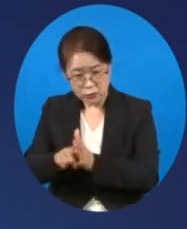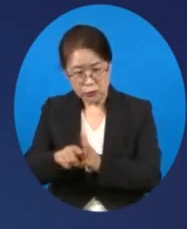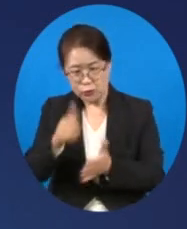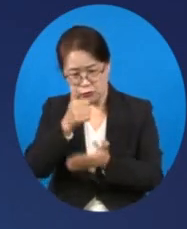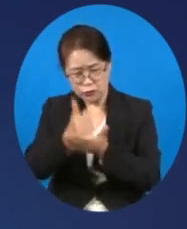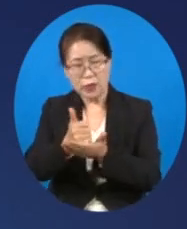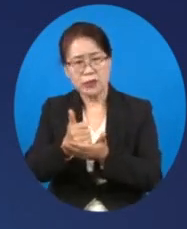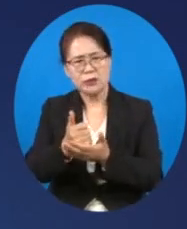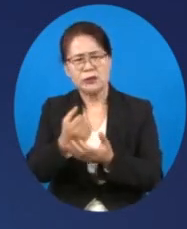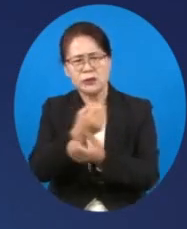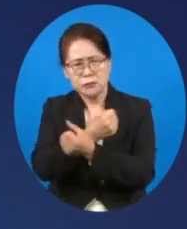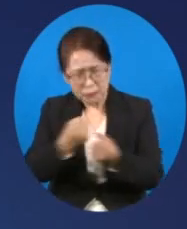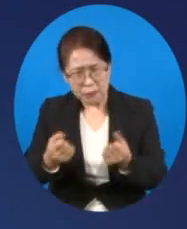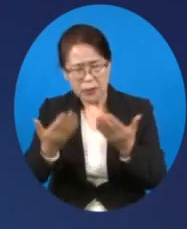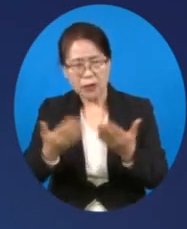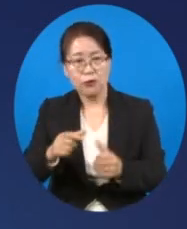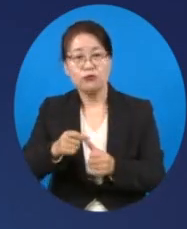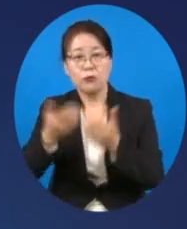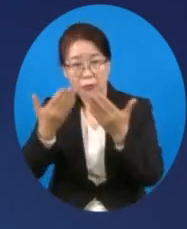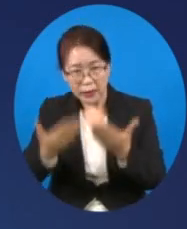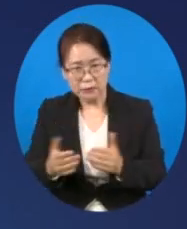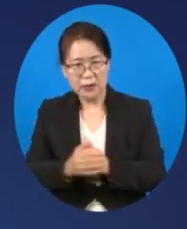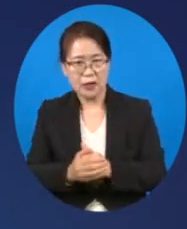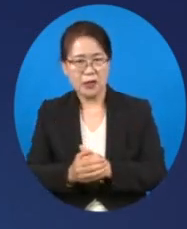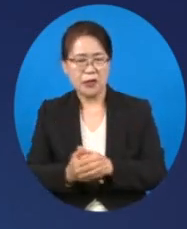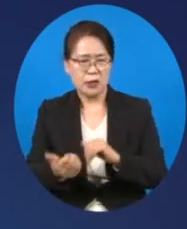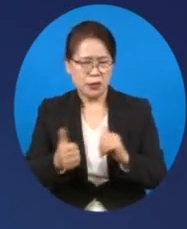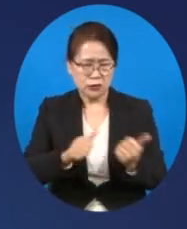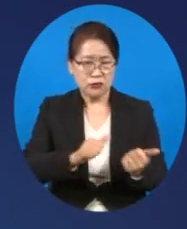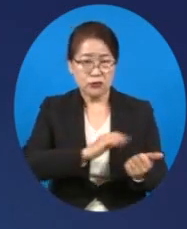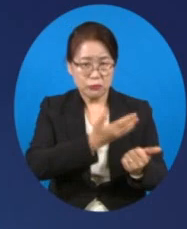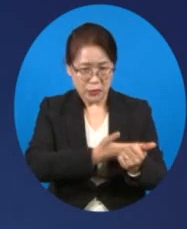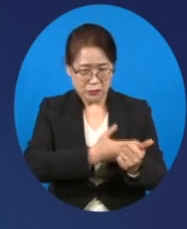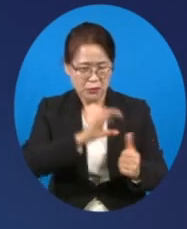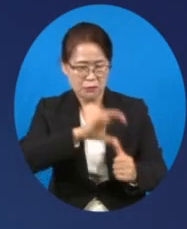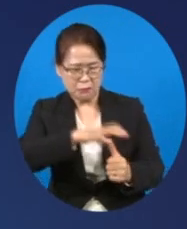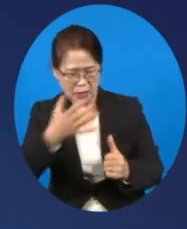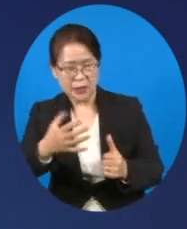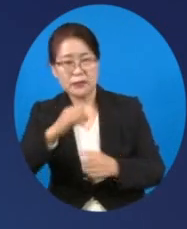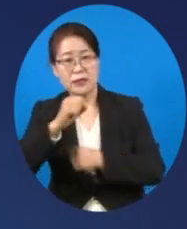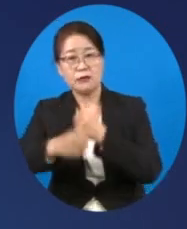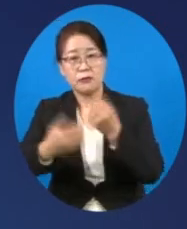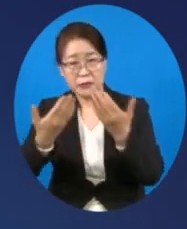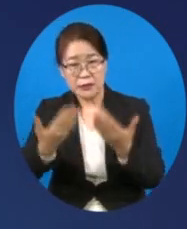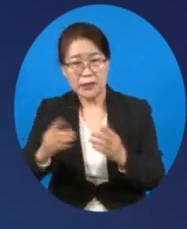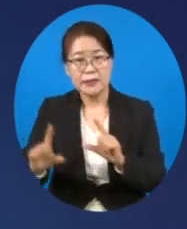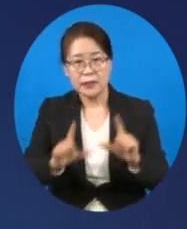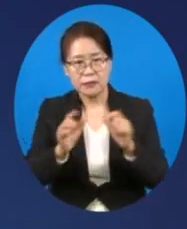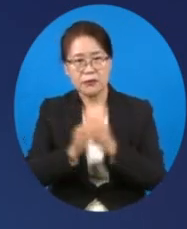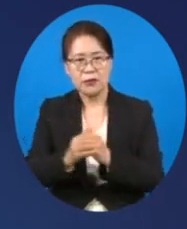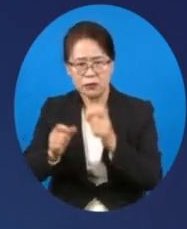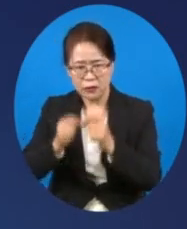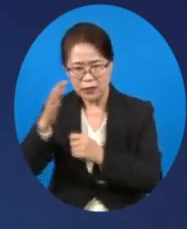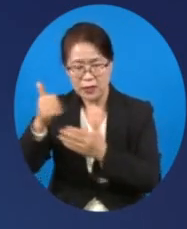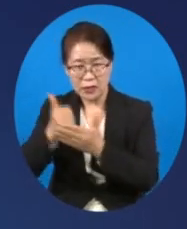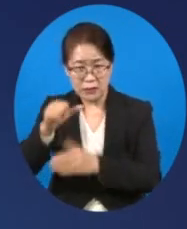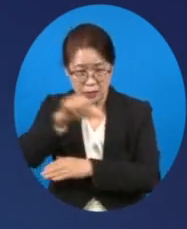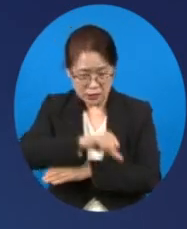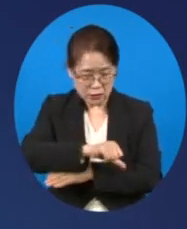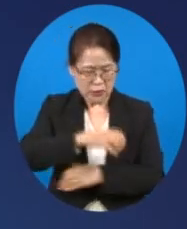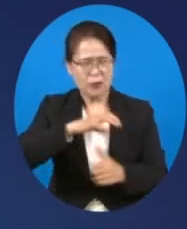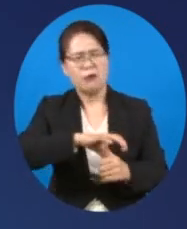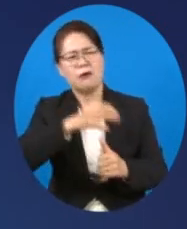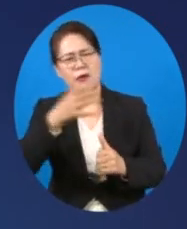흉하게 결박이 풀어질 것입니다 죽음의 권세에서 자유함을 얻게 될 것입니다 영원한 하나님의 진노와 저주에서